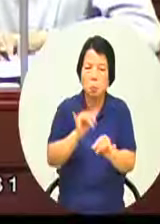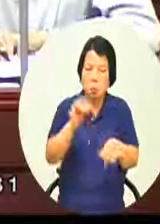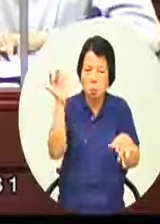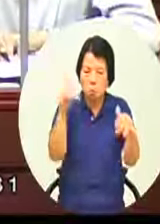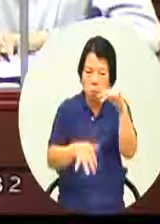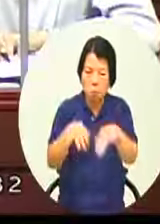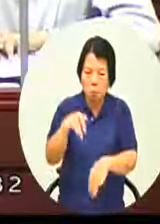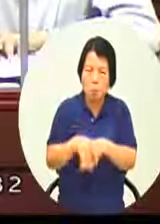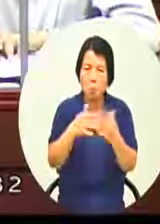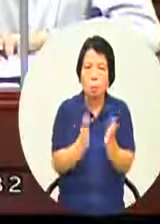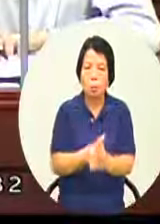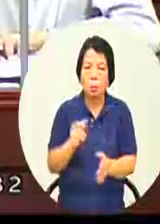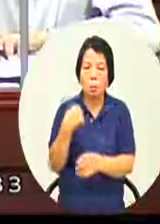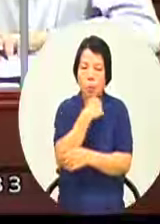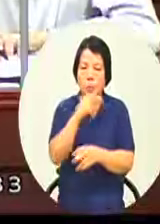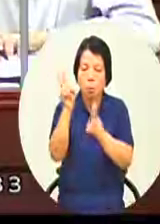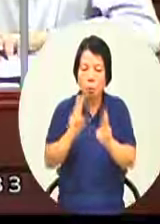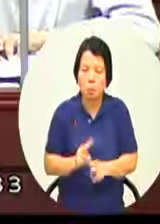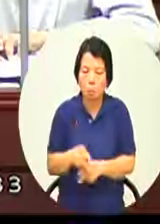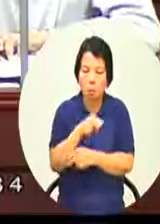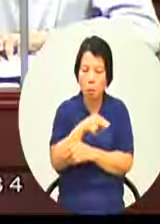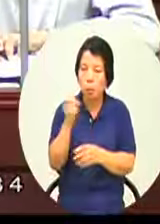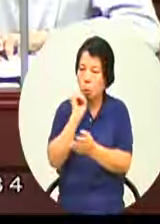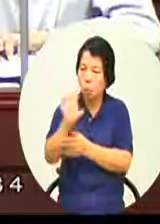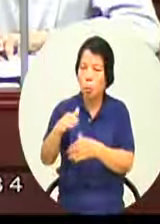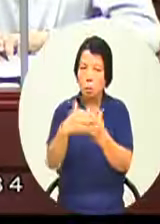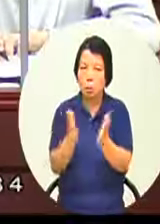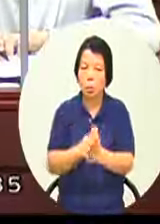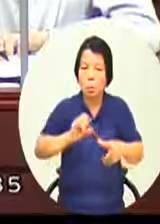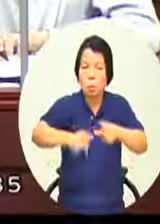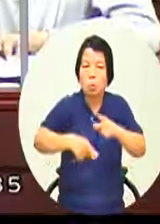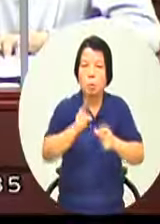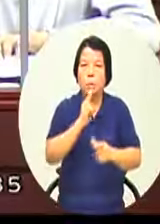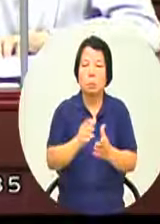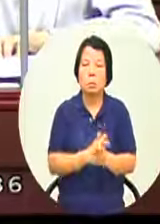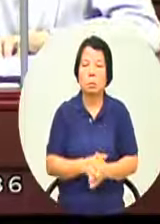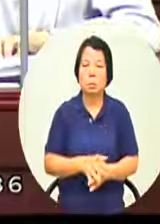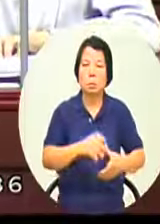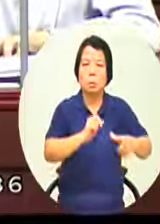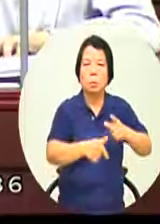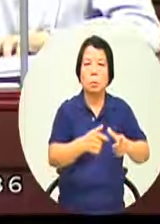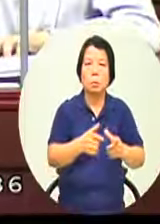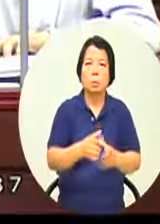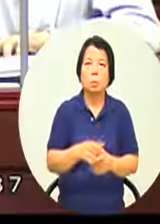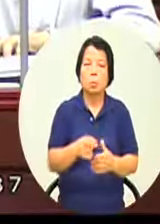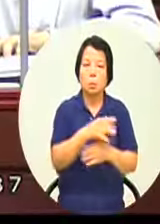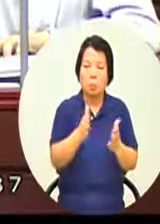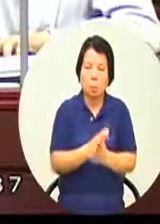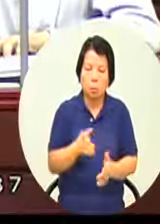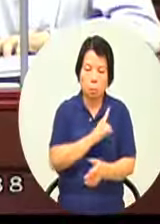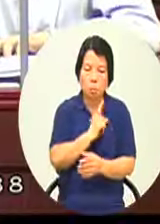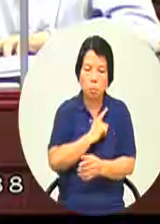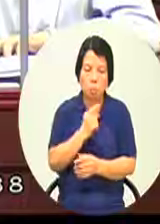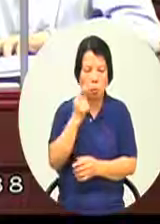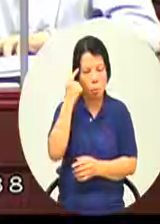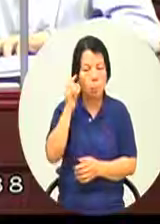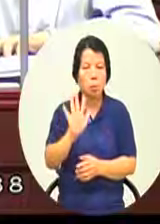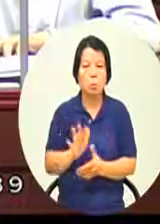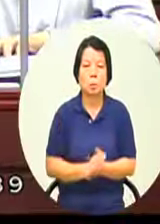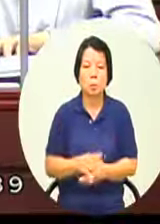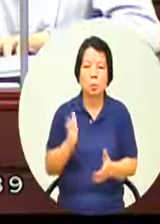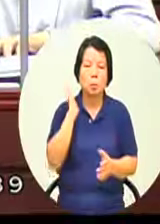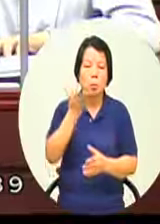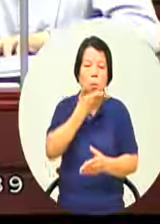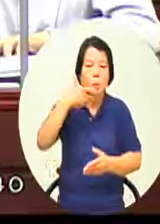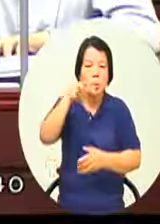现场我们有跟台电讲，那台电的公司台电公司的厂商在现场当然有他的想法， 那后来水利局也有